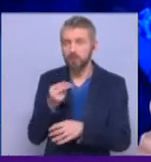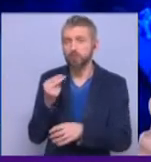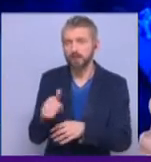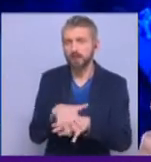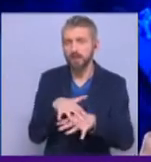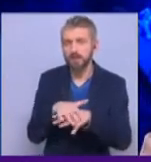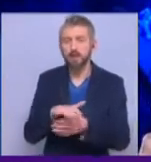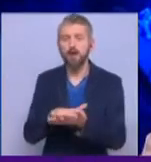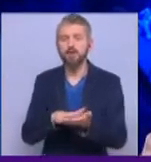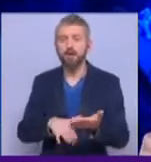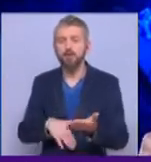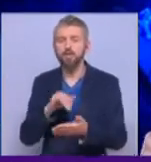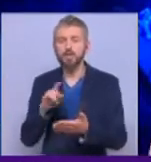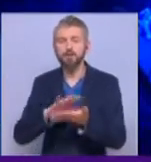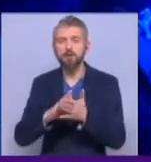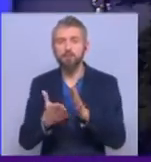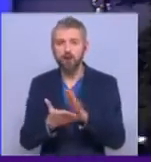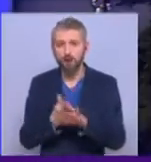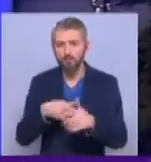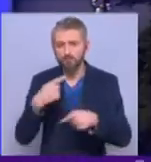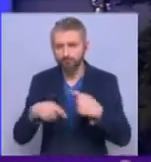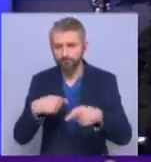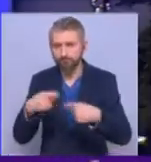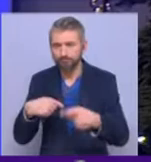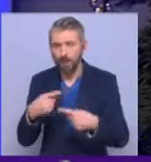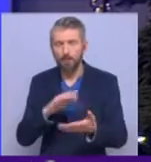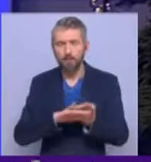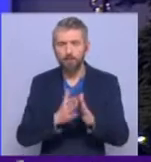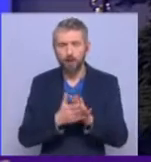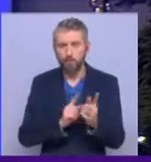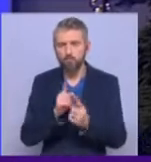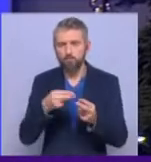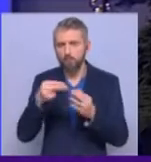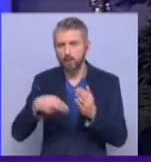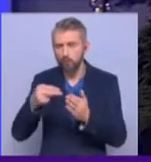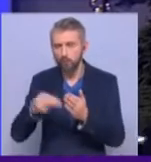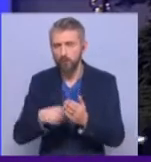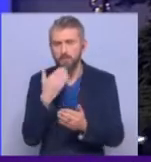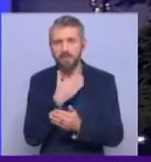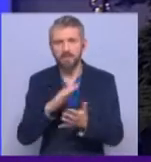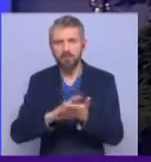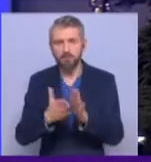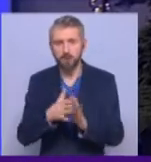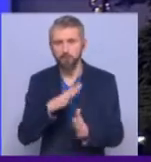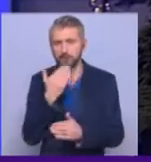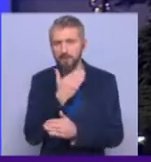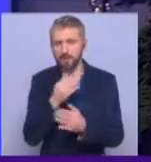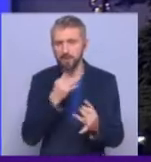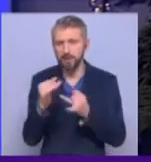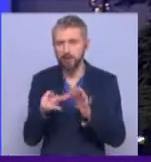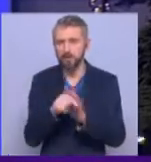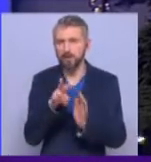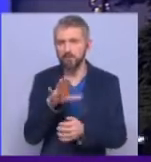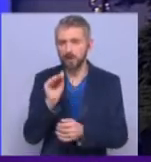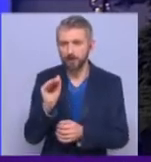населення. Далі, кстати, з меморандуму в меморандум, тому що меморандуми перезаключались. І от останні, кстати, от це були останні переговори з